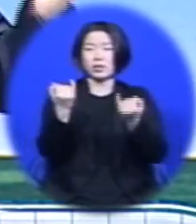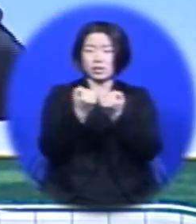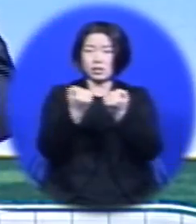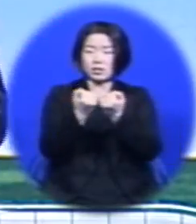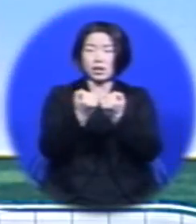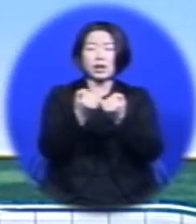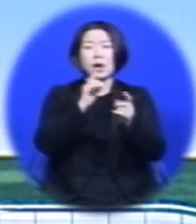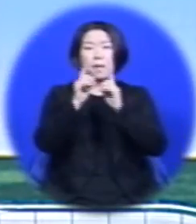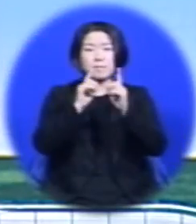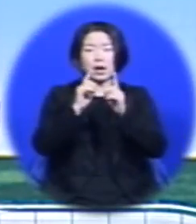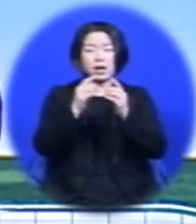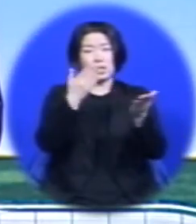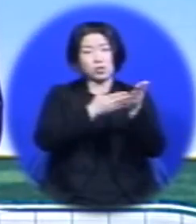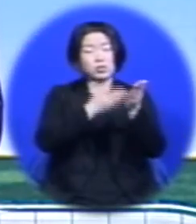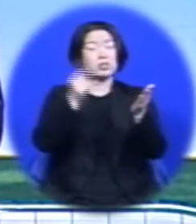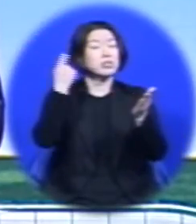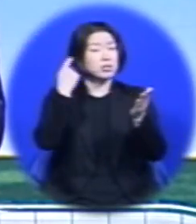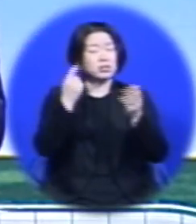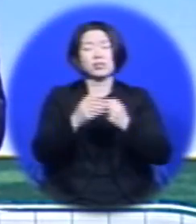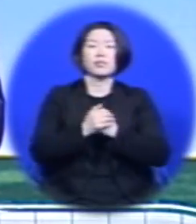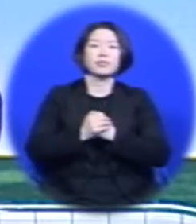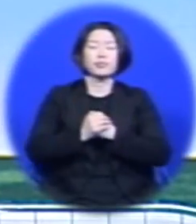본 이야기를 뉴스에서 들었습니다